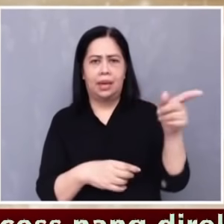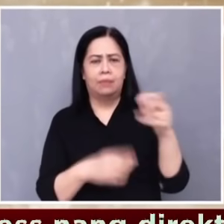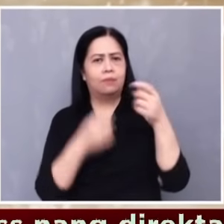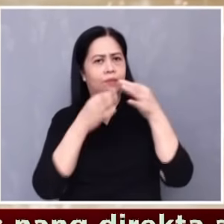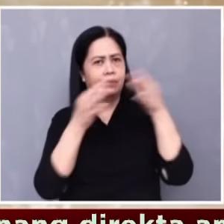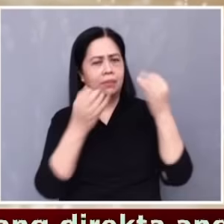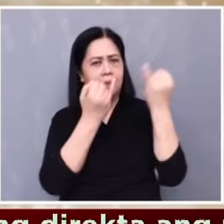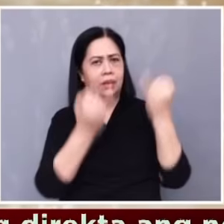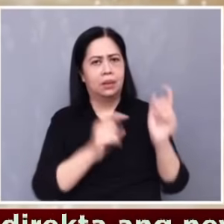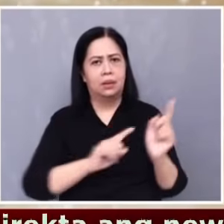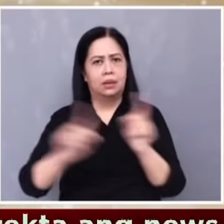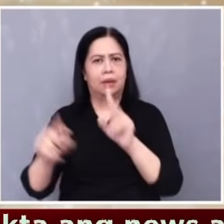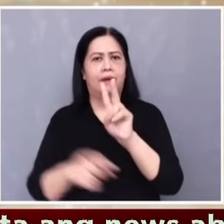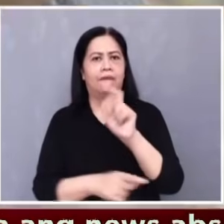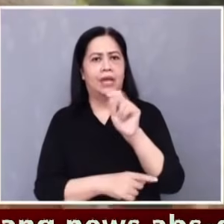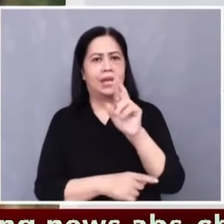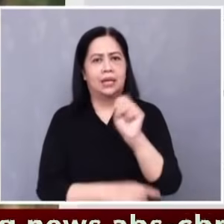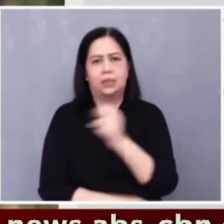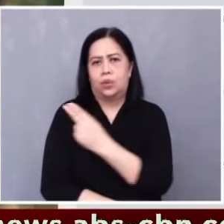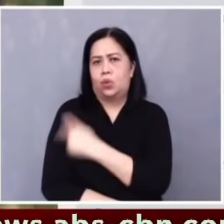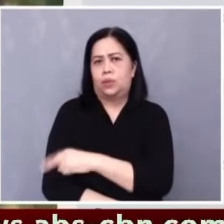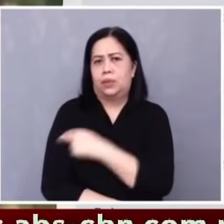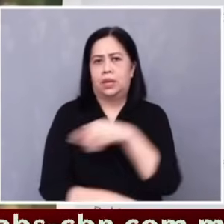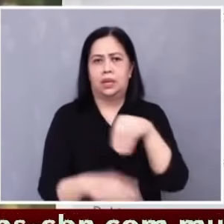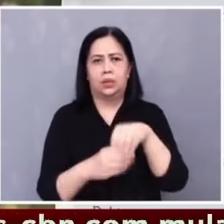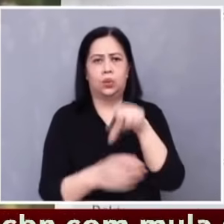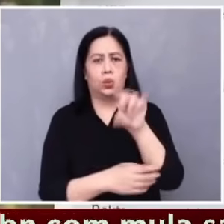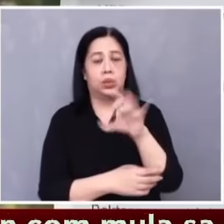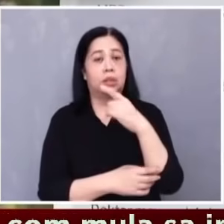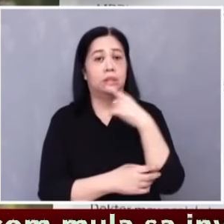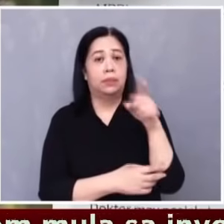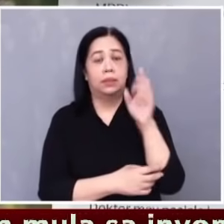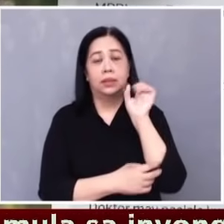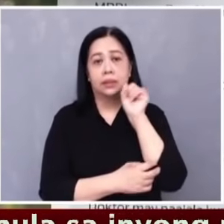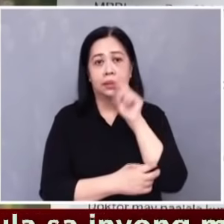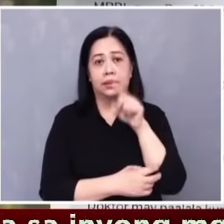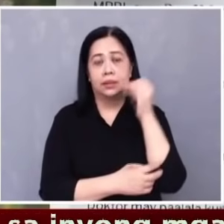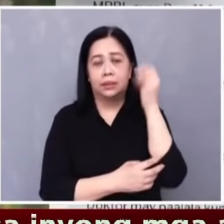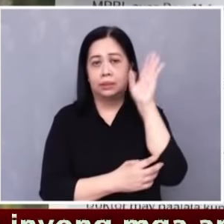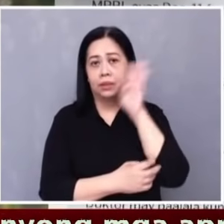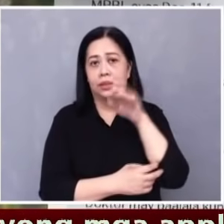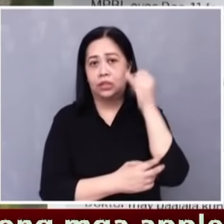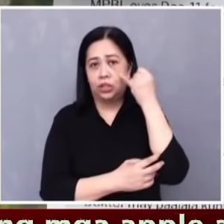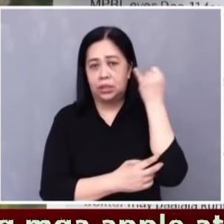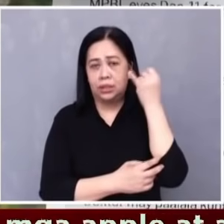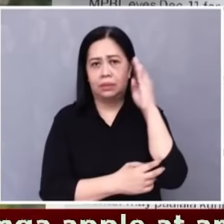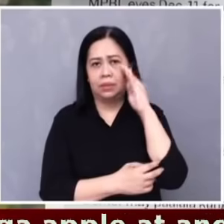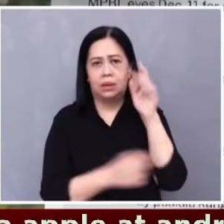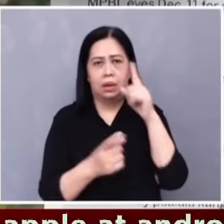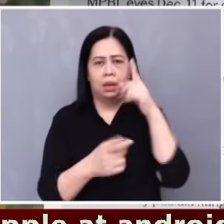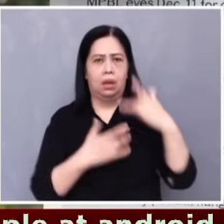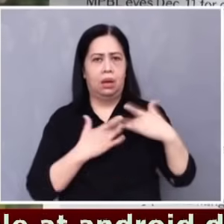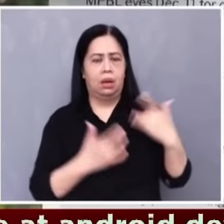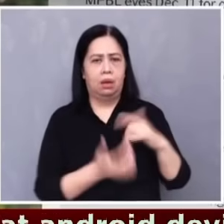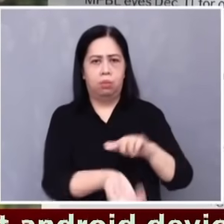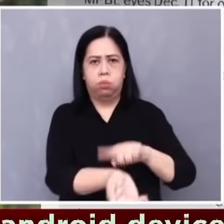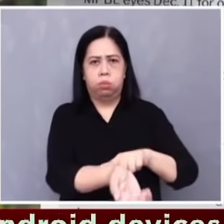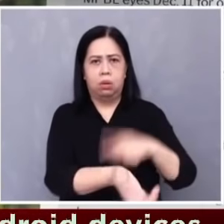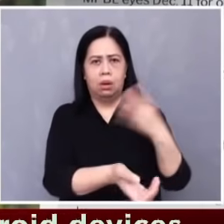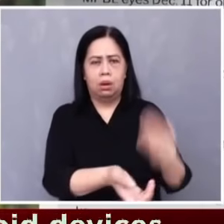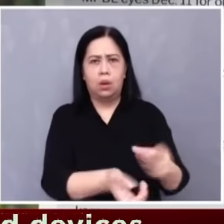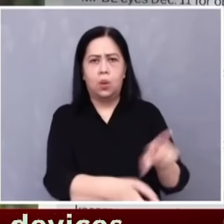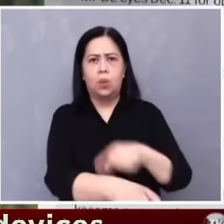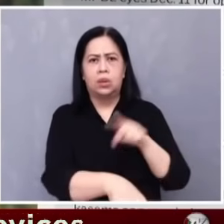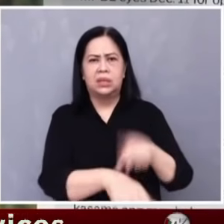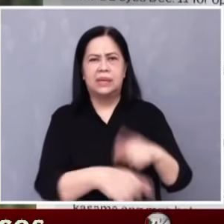sa Veterans Hospital sa Quezon City. Ayon sa kanyang kapatid na si Jesse Bartolome, biglang nawala ng pulso ang kapatid na matagal nang iniinda